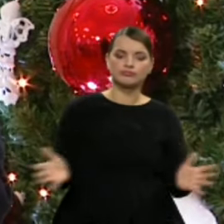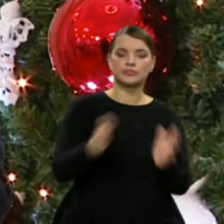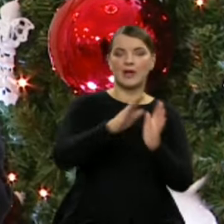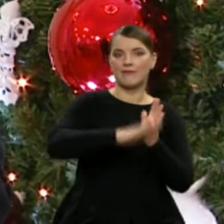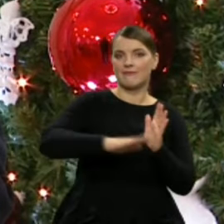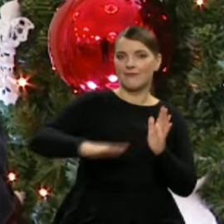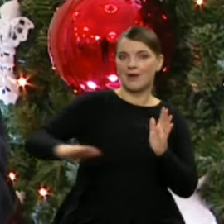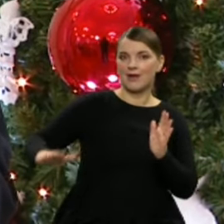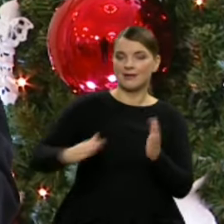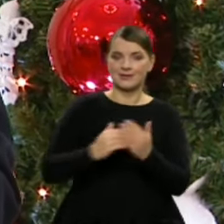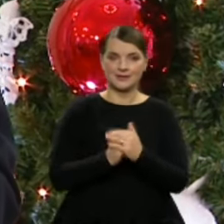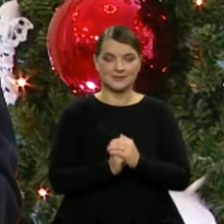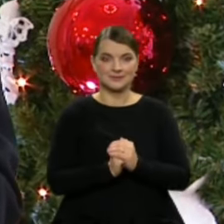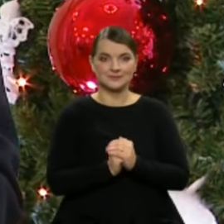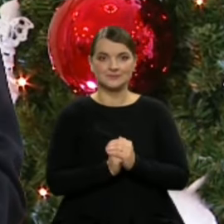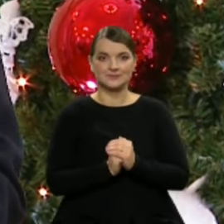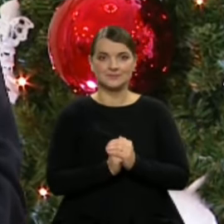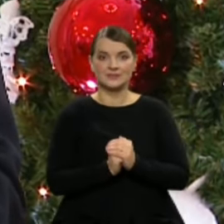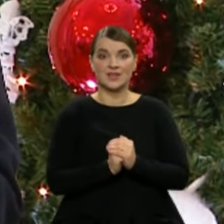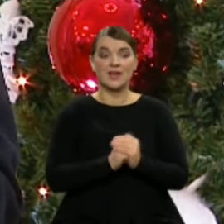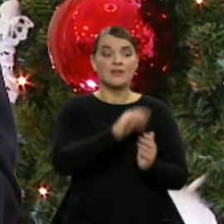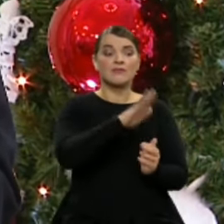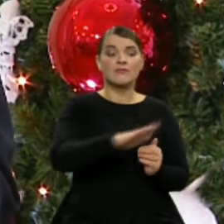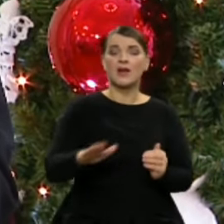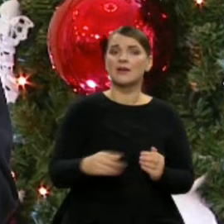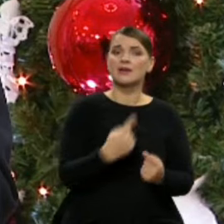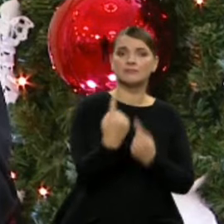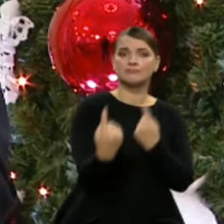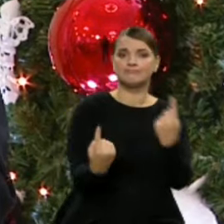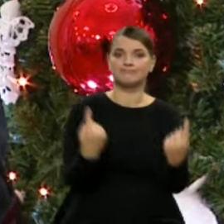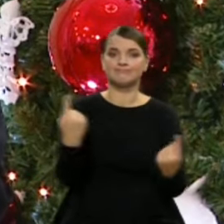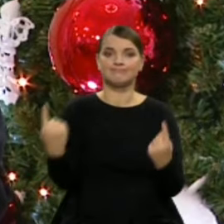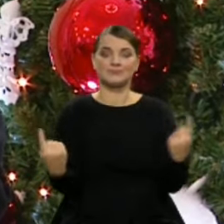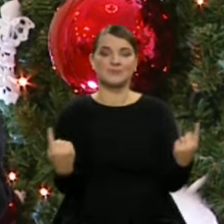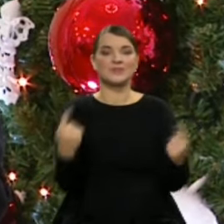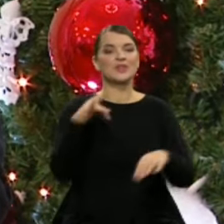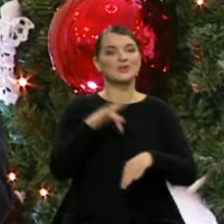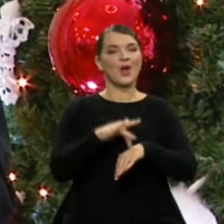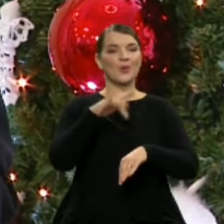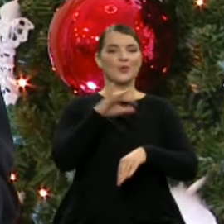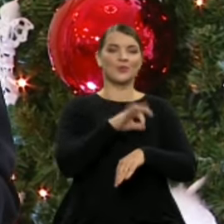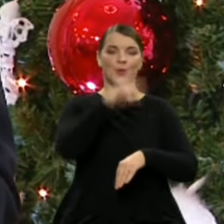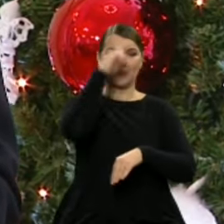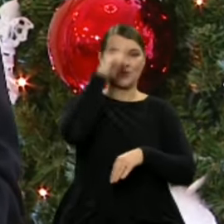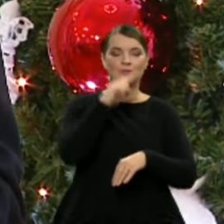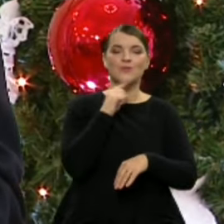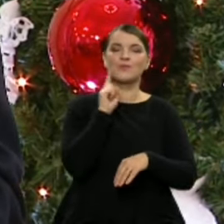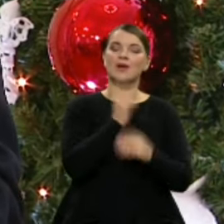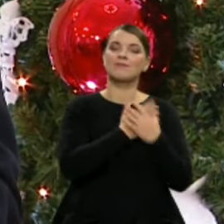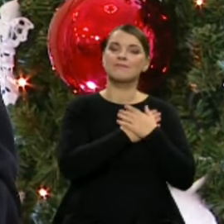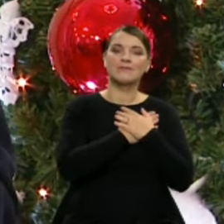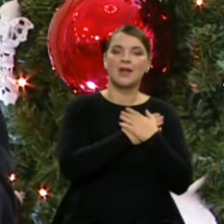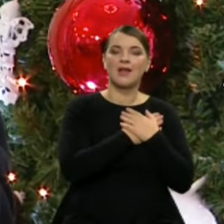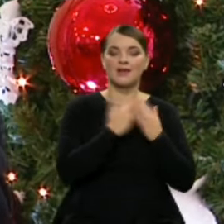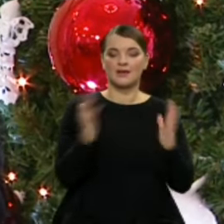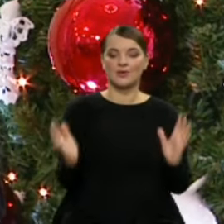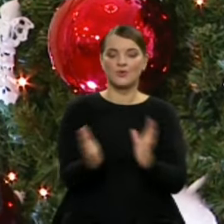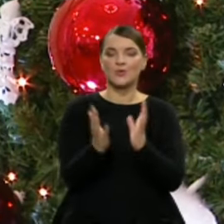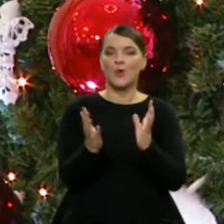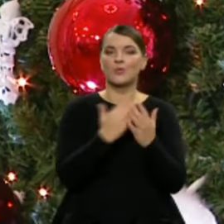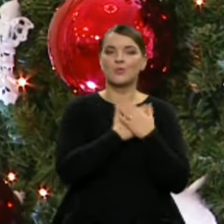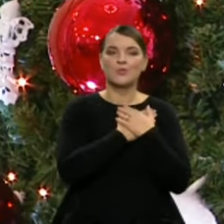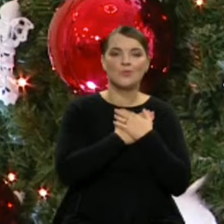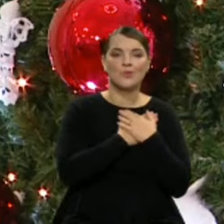vaikus. Kiekvienas vaikas patyręs vaikystėje tėčio ir mamos meilę, globėjų meilę